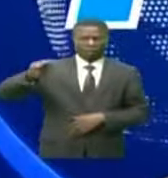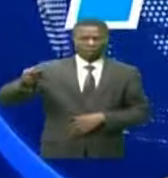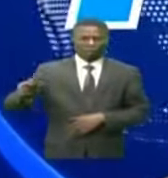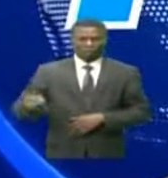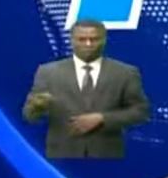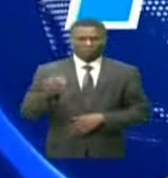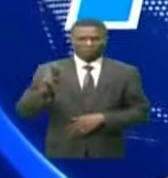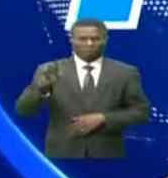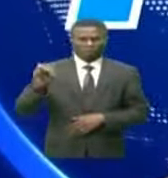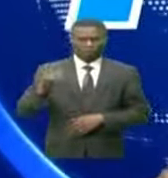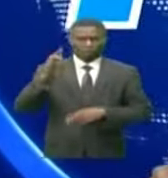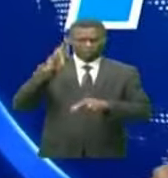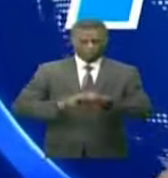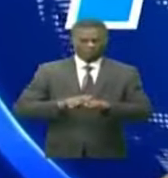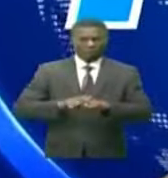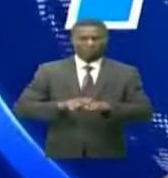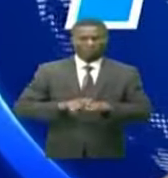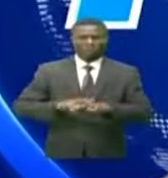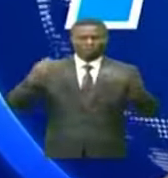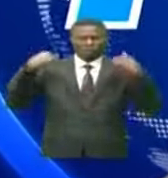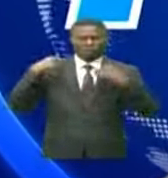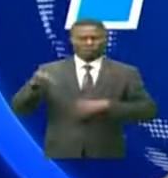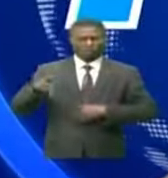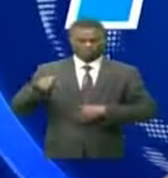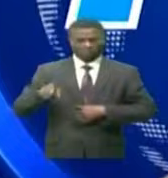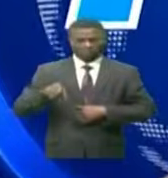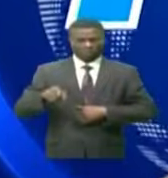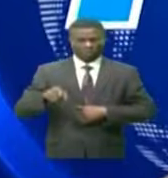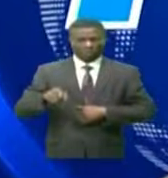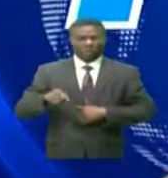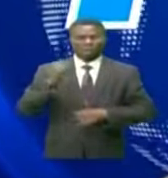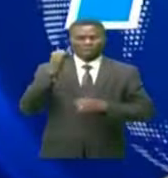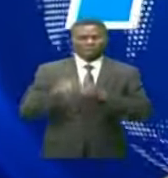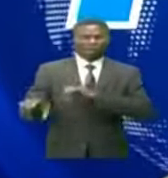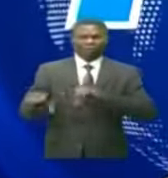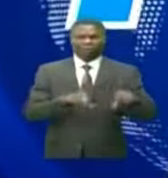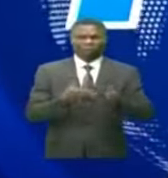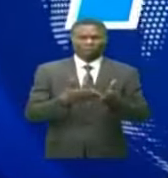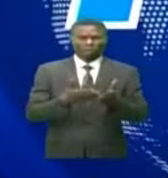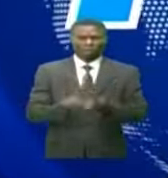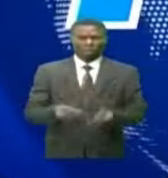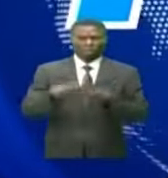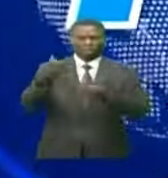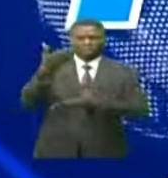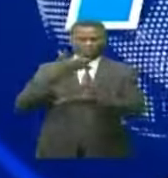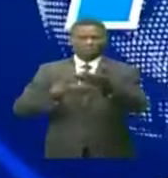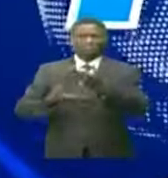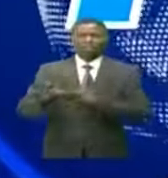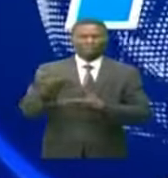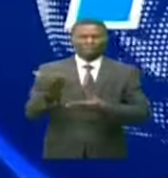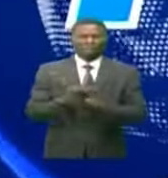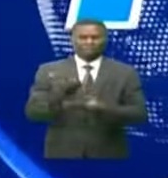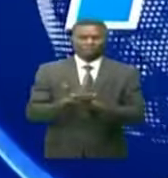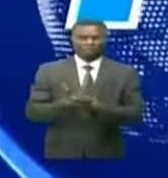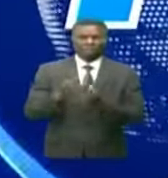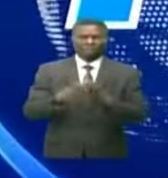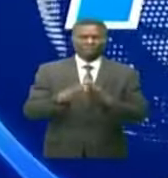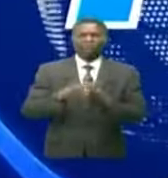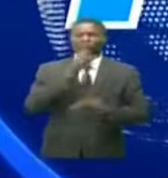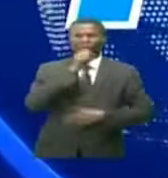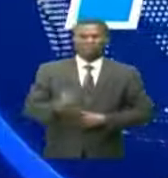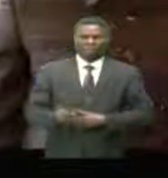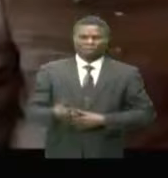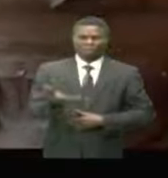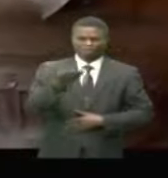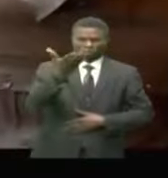Il vient d'être installé par les autorités de la province. C'était au terme d'une cérémonie de remise et reprise avec son prédécesseur.